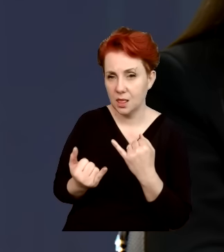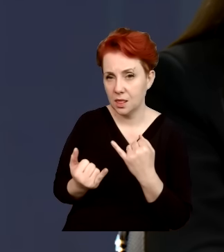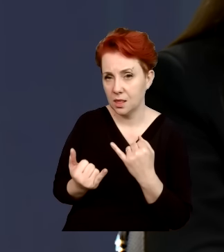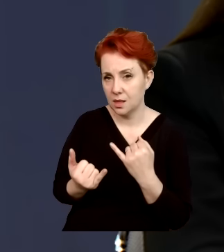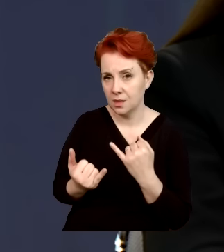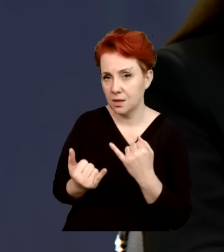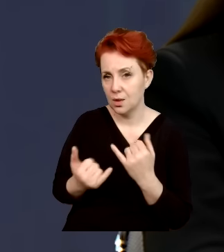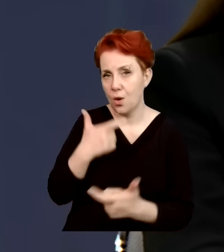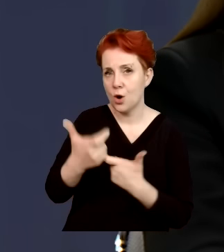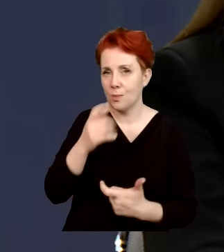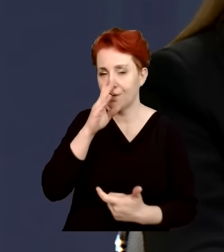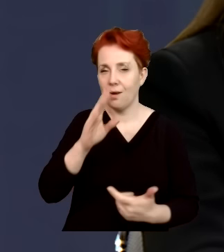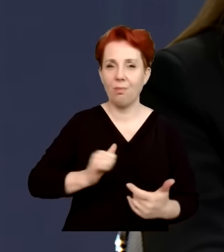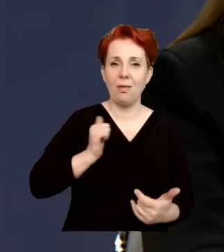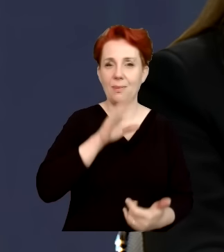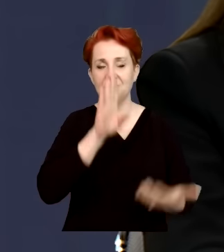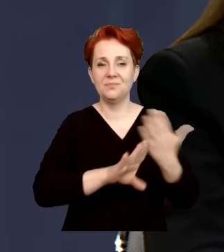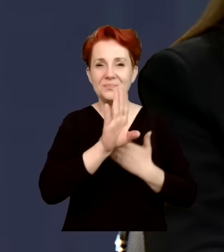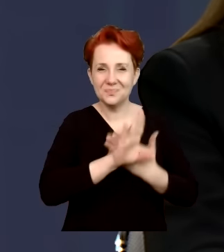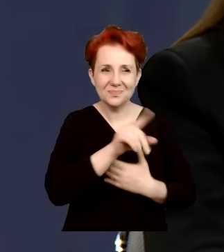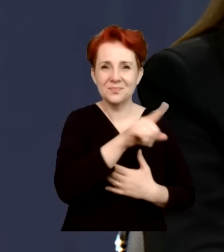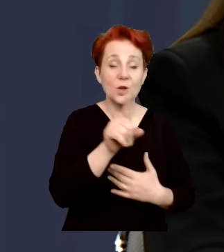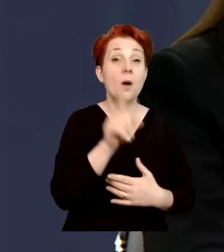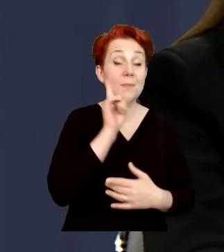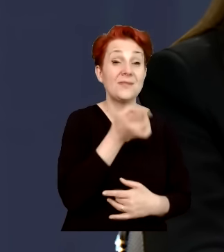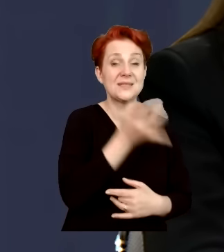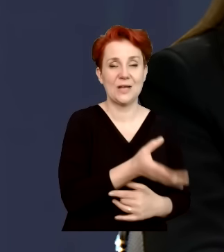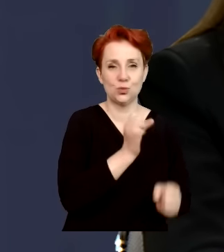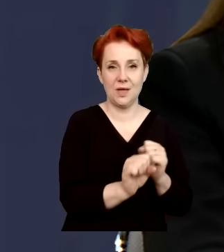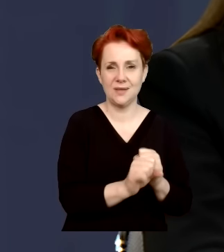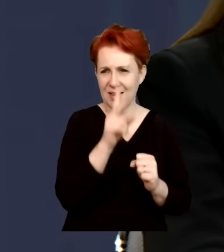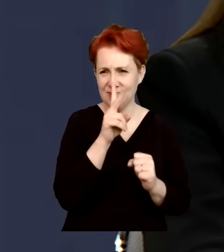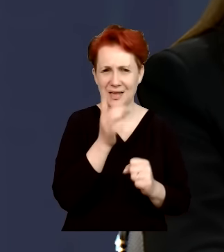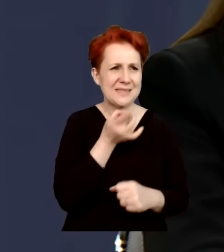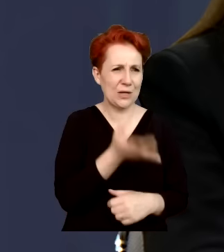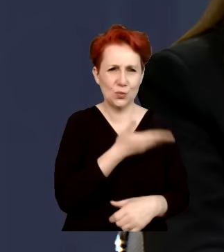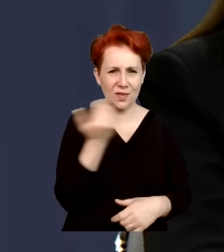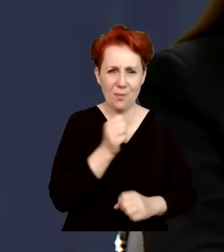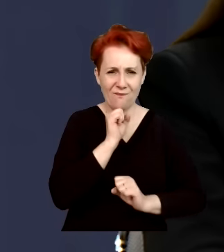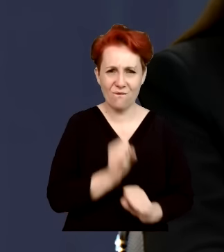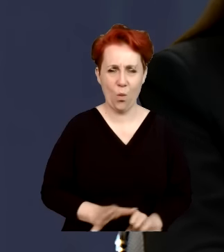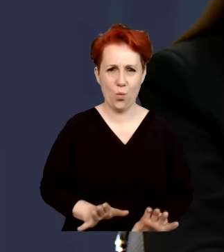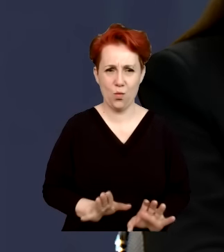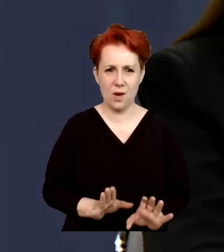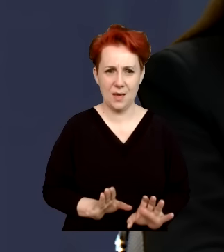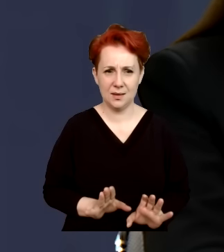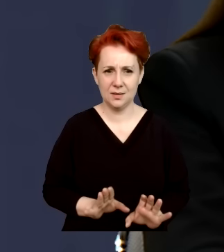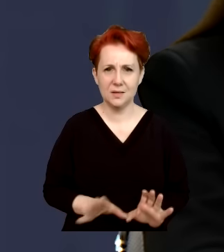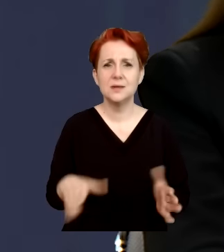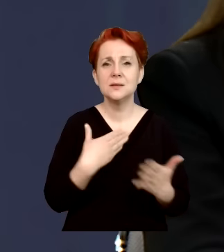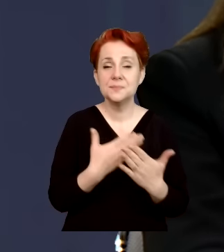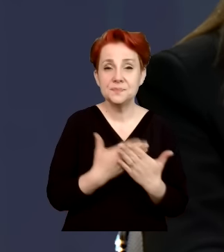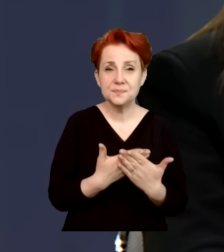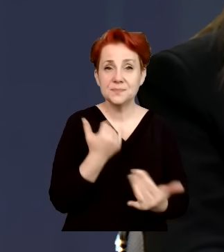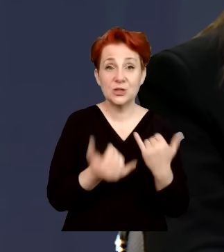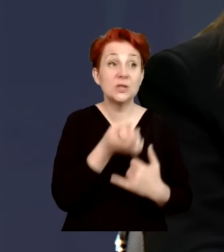takie pokazówki, to jednak za tym idą jakieś rzeczywiście zarzuty. Ale jak na razie widać, że tych zarzutów nie ma. I to akurat jest, szczególnie jeśli nie są mu